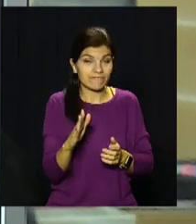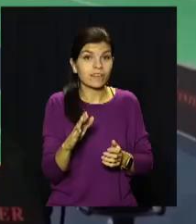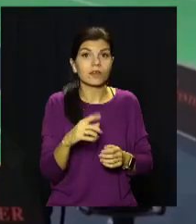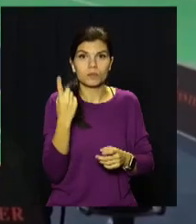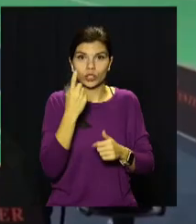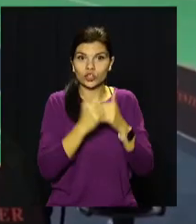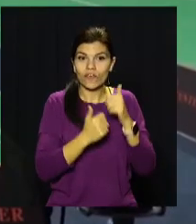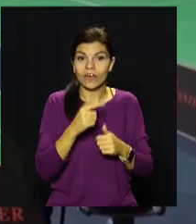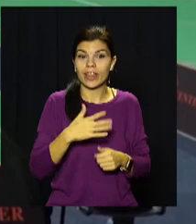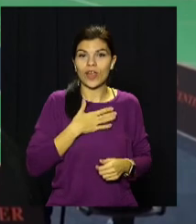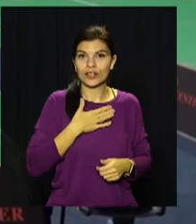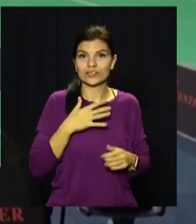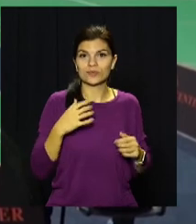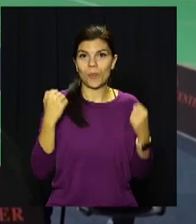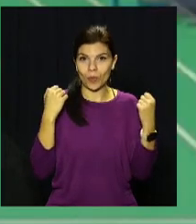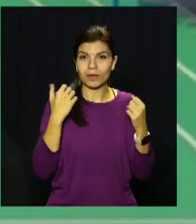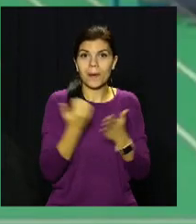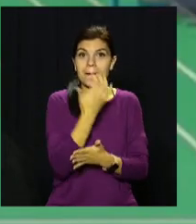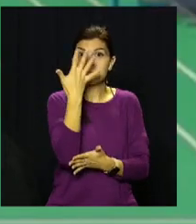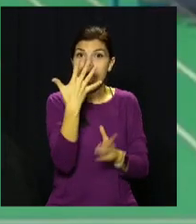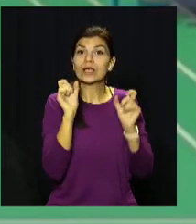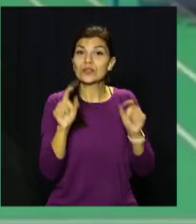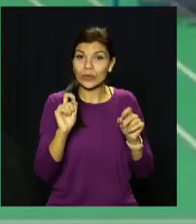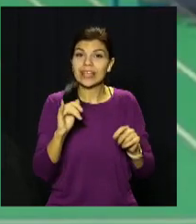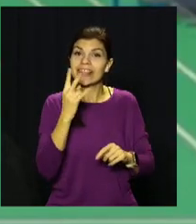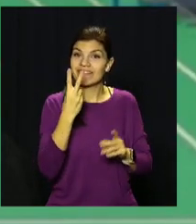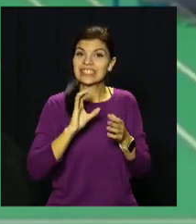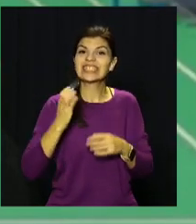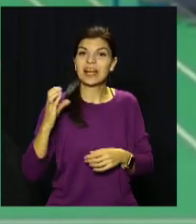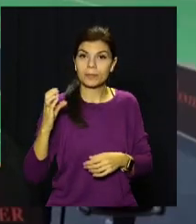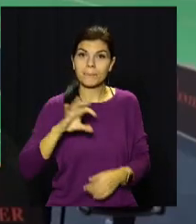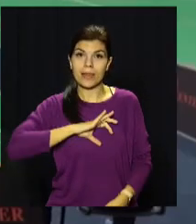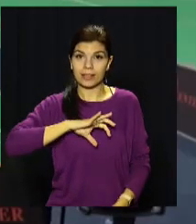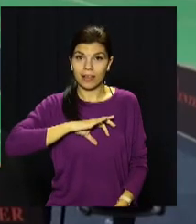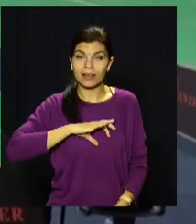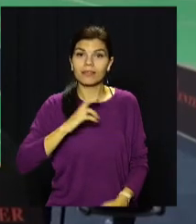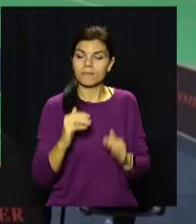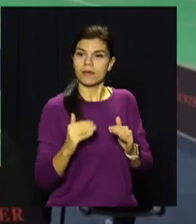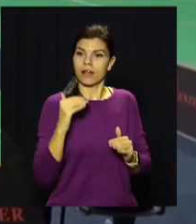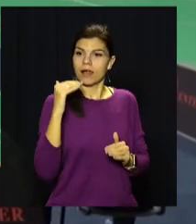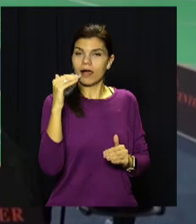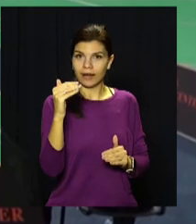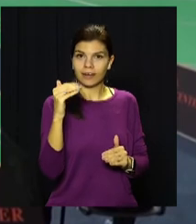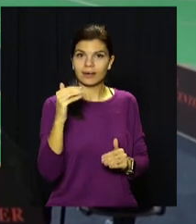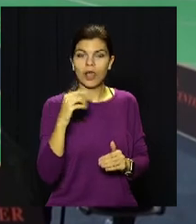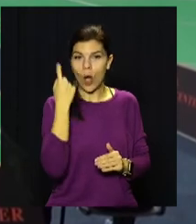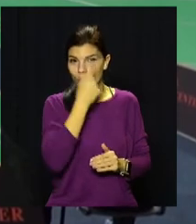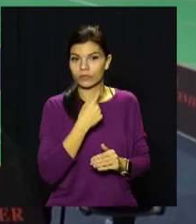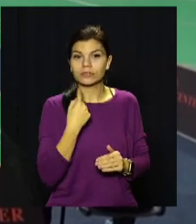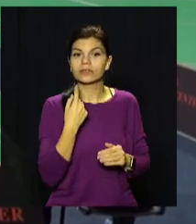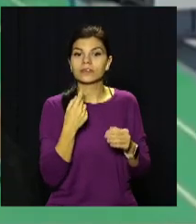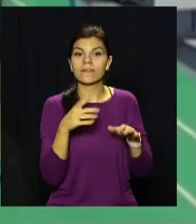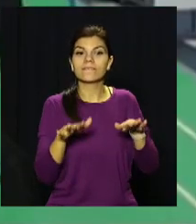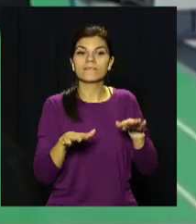змагання. На них наші спортсмени здобули 5 золотих і 2 срібні медалі. На найвищу сходинку п'єдесталу в особистій